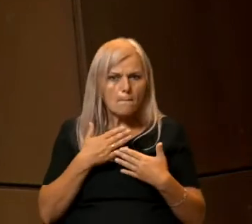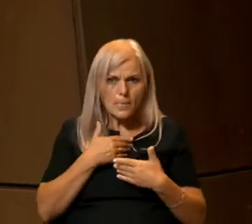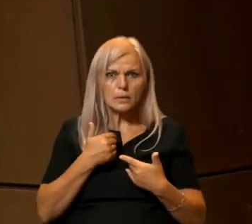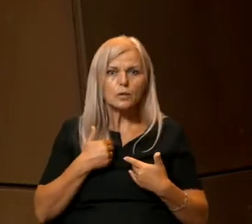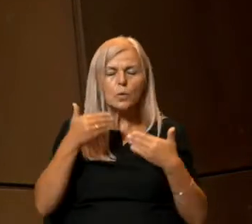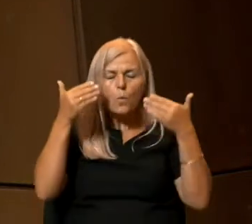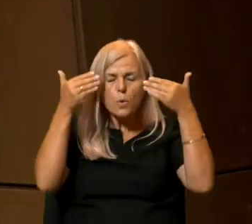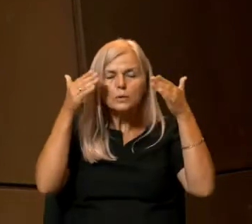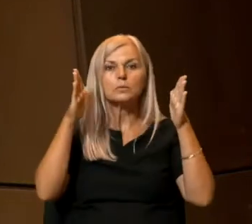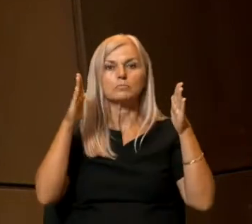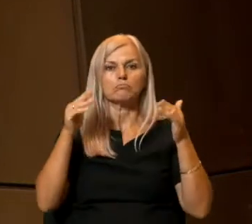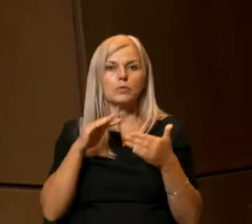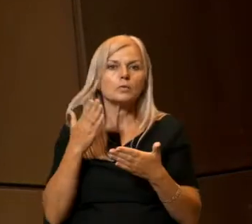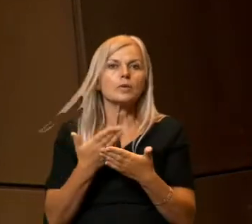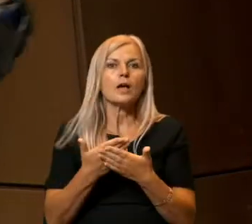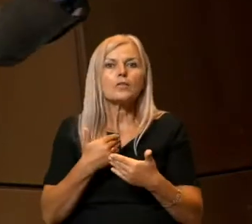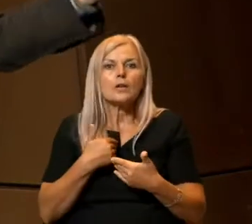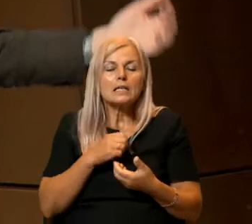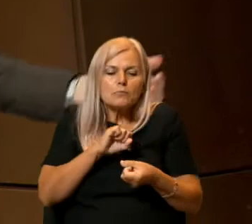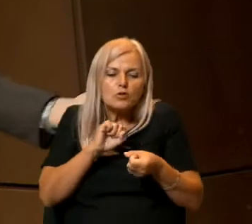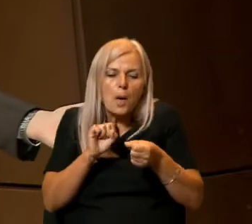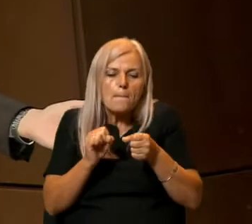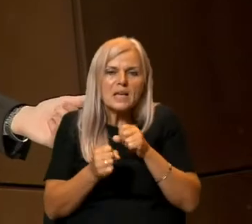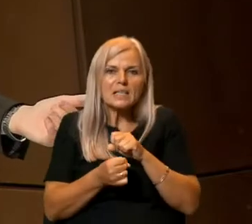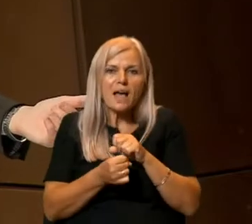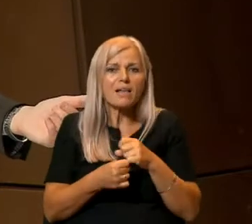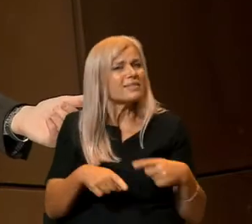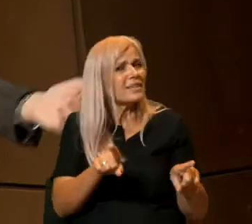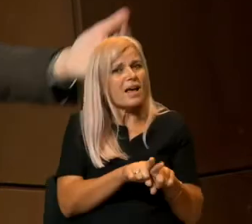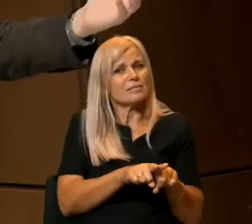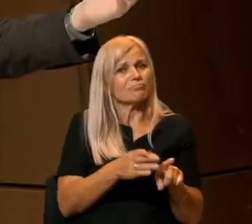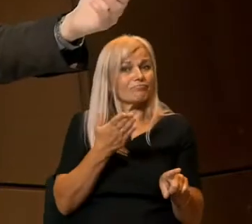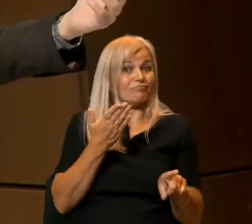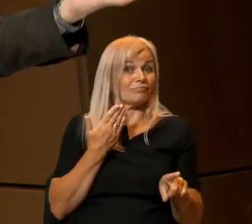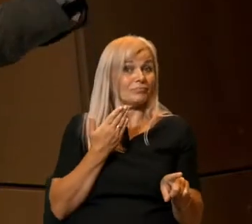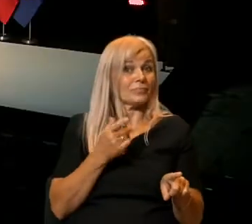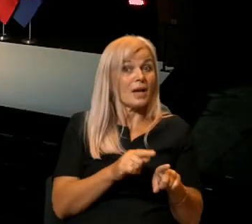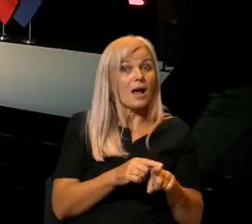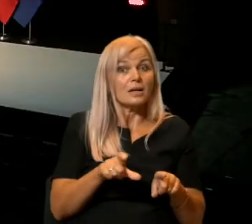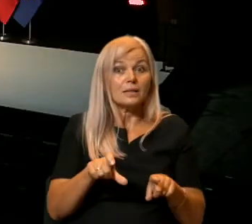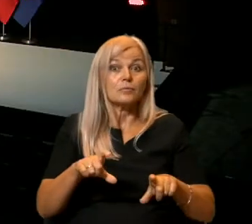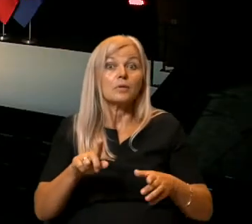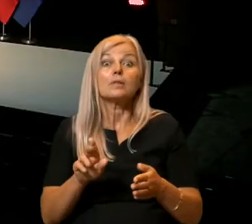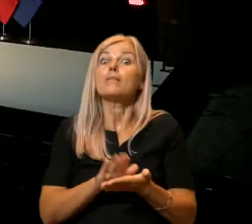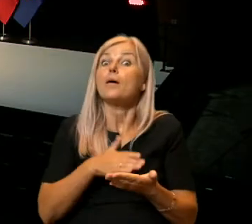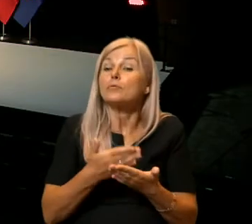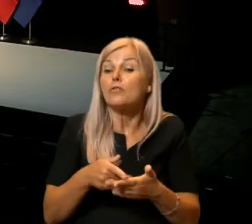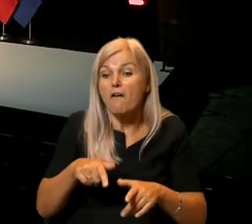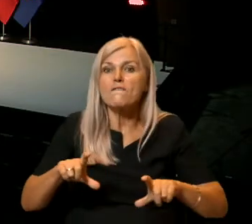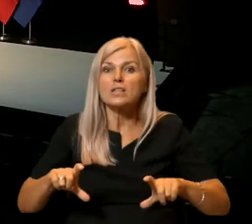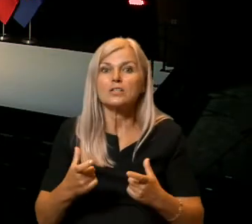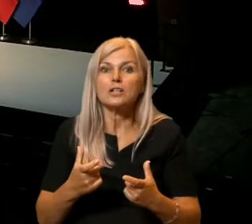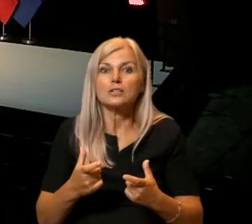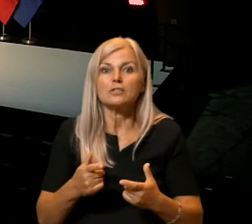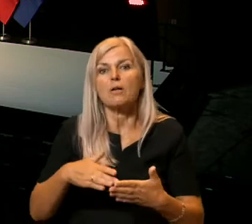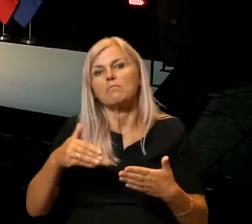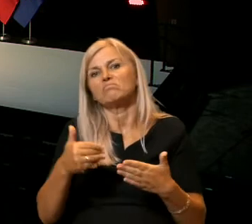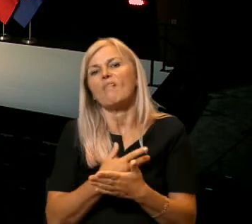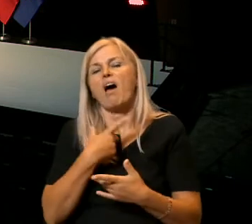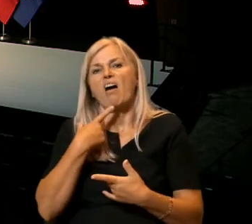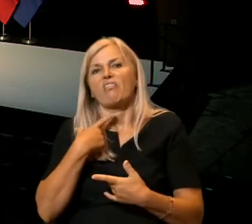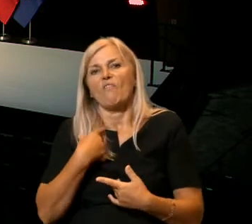i odpowiadamy na to, to nas przemienia. Już nie jesteśmy tacy sami na wydarzeniu takim jak to. Często myślimy, że są nudne. Mi